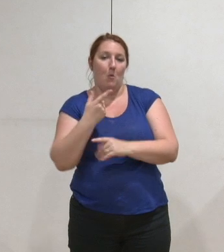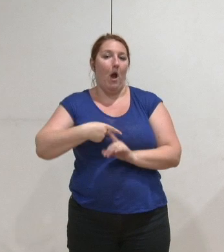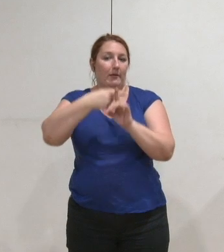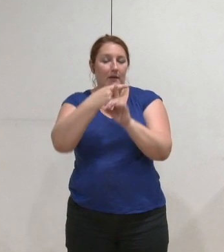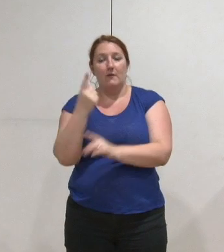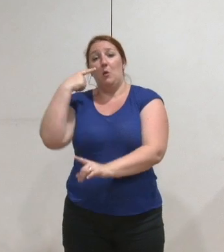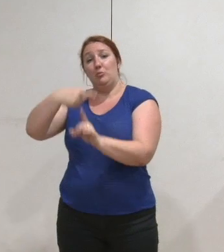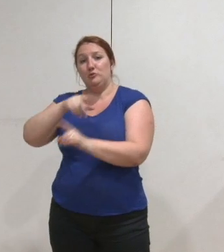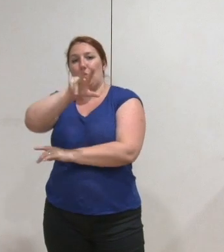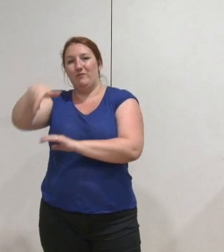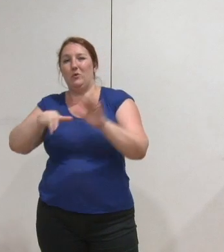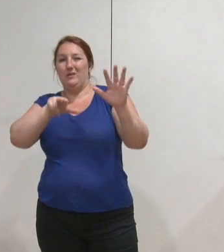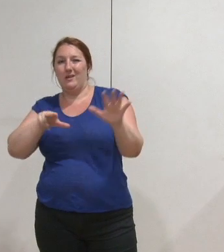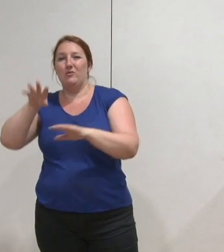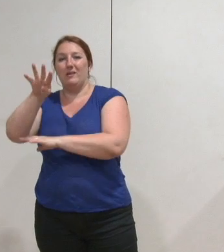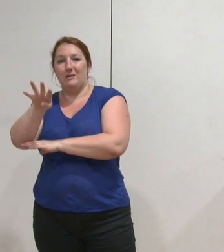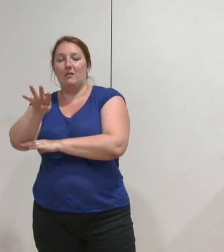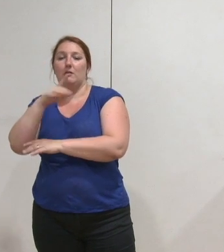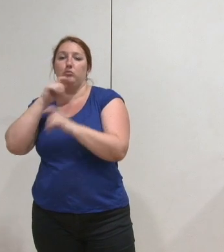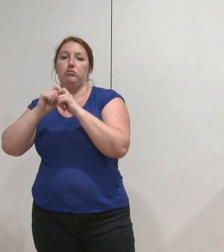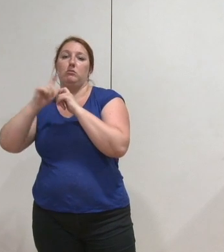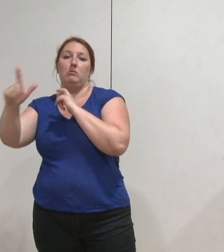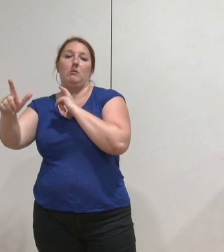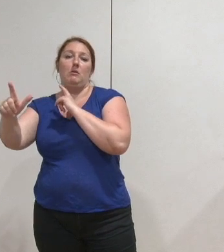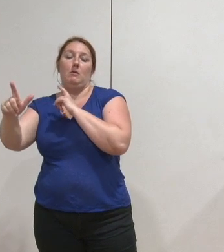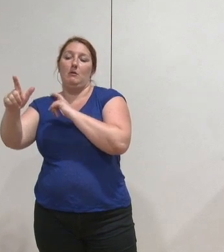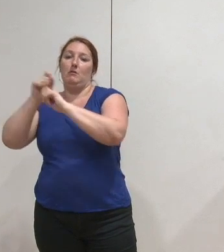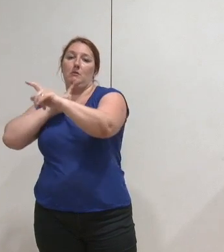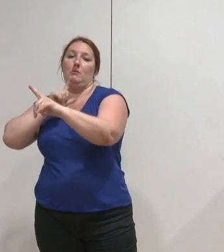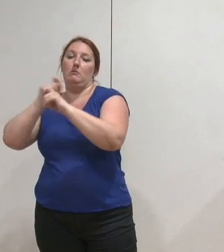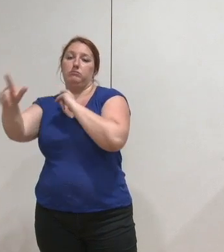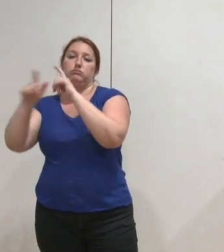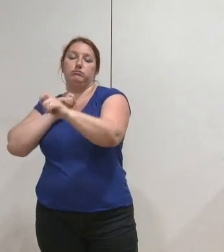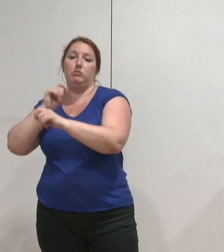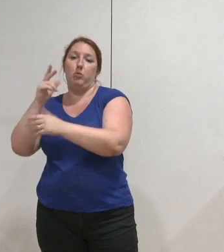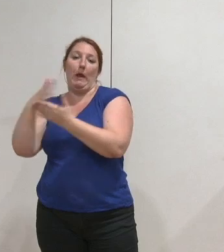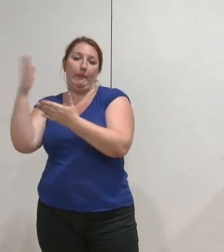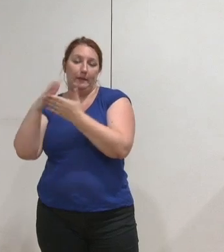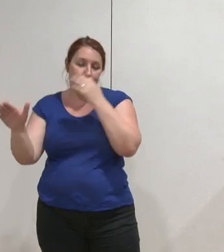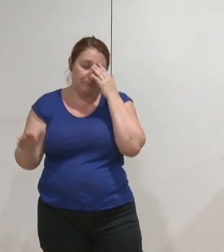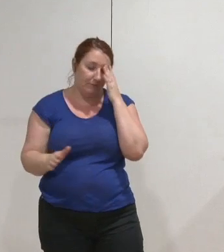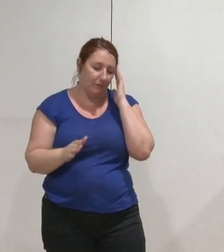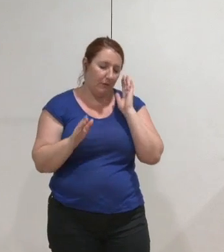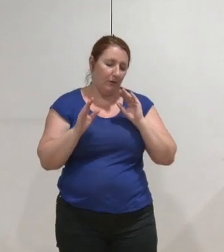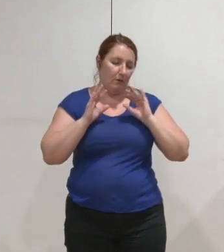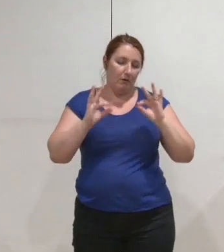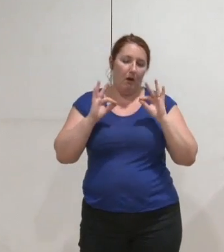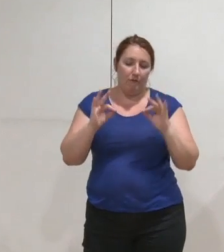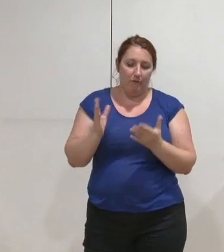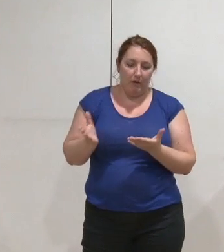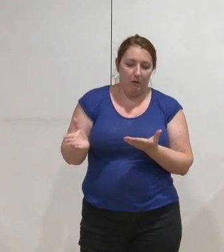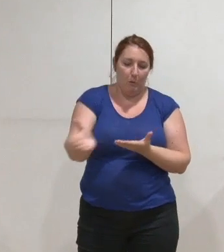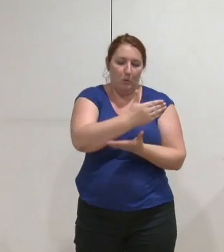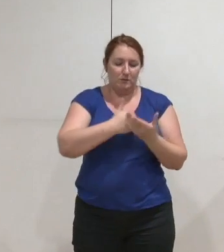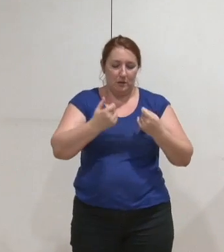3,84 million d'euros d'ajustement revolving concernant ces recettes d'investissement on va rajouter